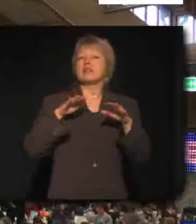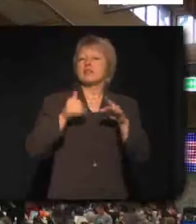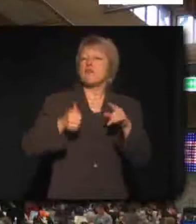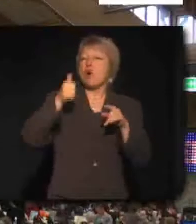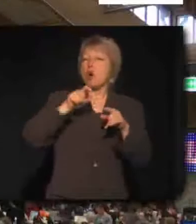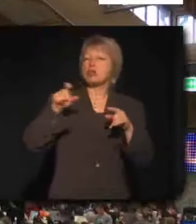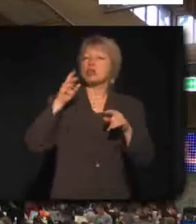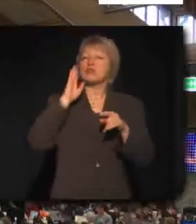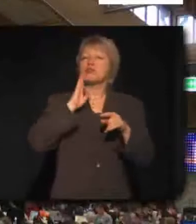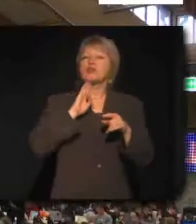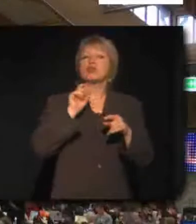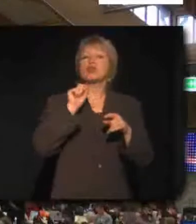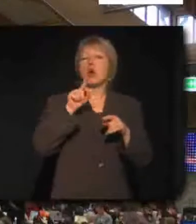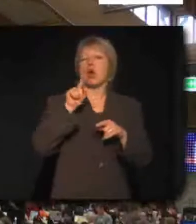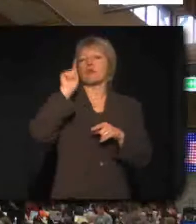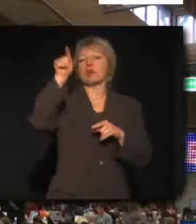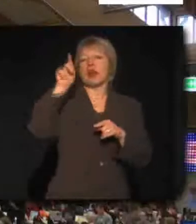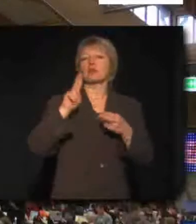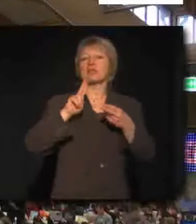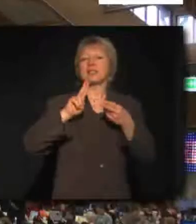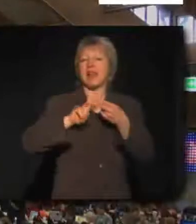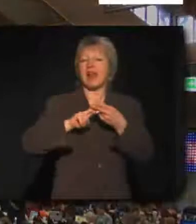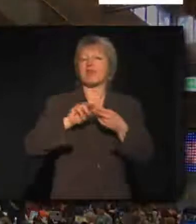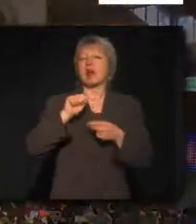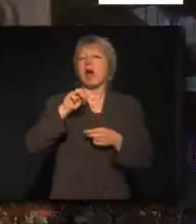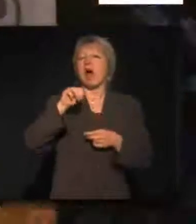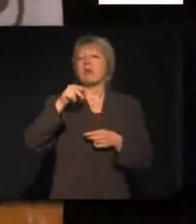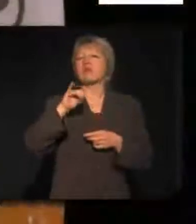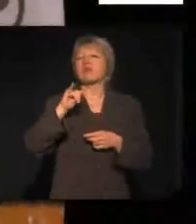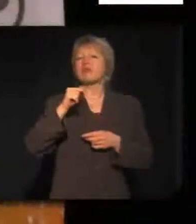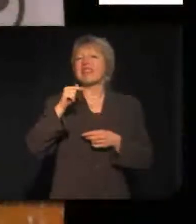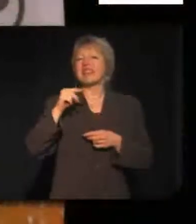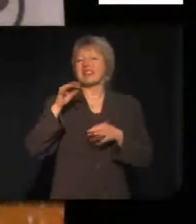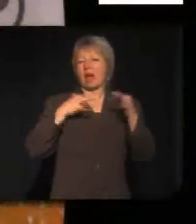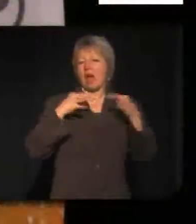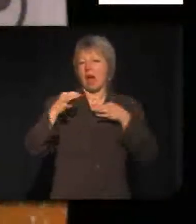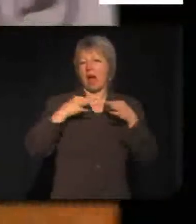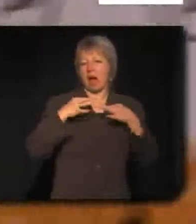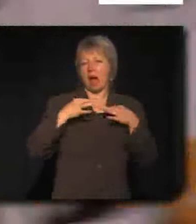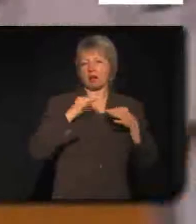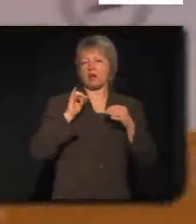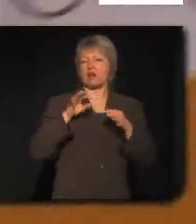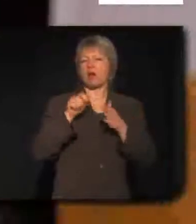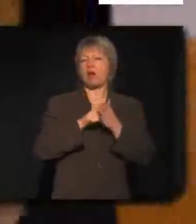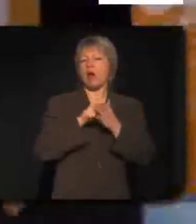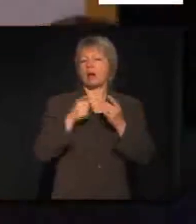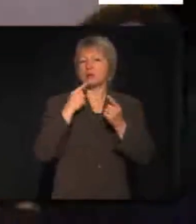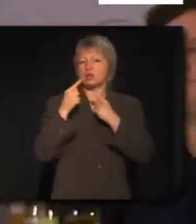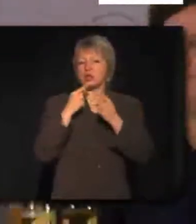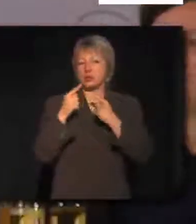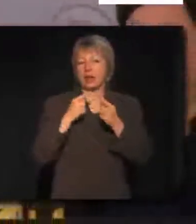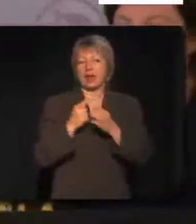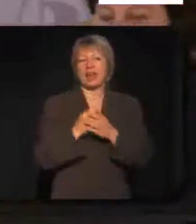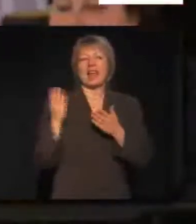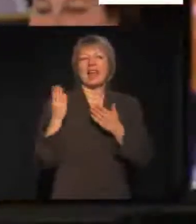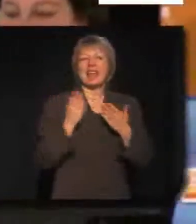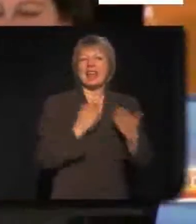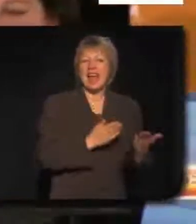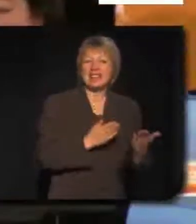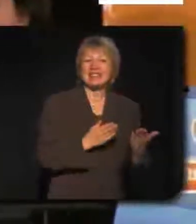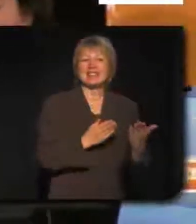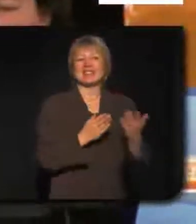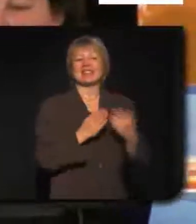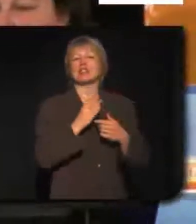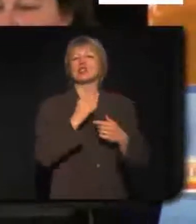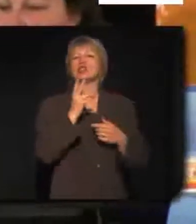zur wahlkampfbesprechung treffen die Gäste des Nürnberger Hof Christian Reidel und Heiko Schumann werden dringend